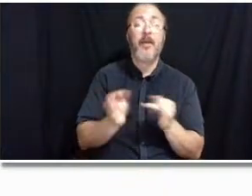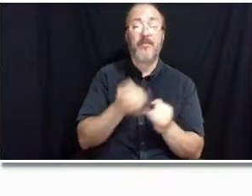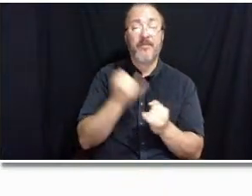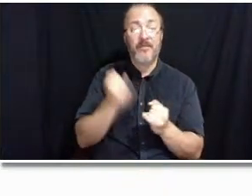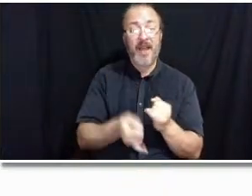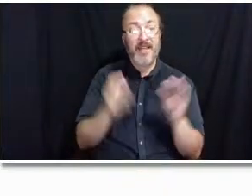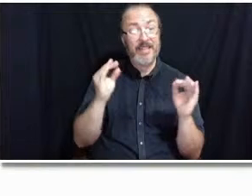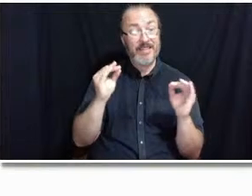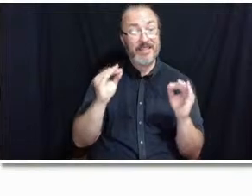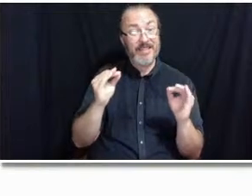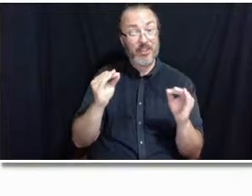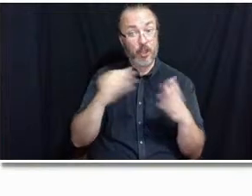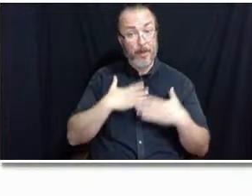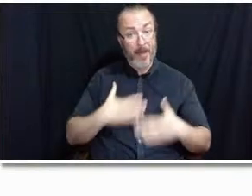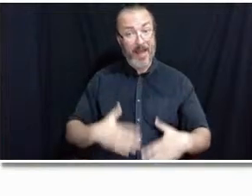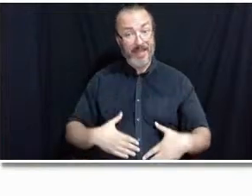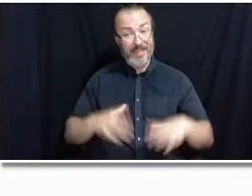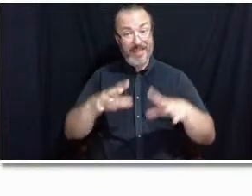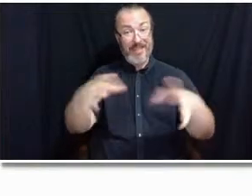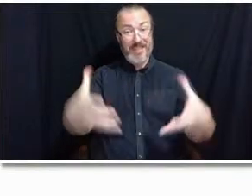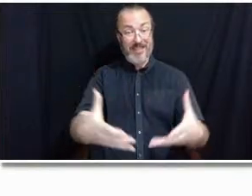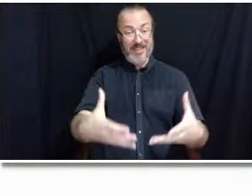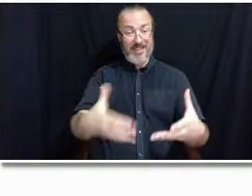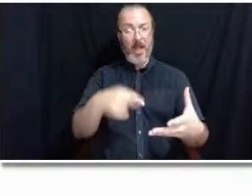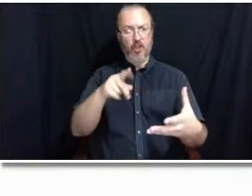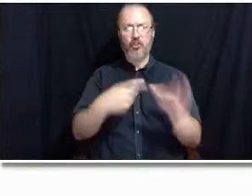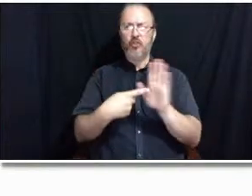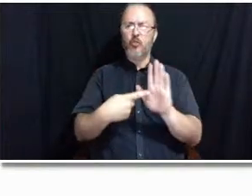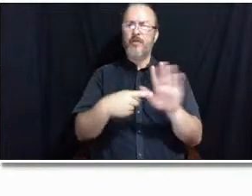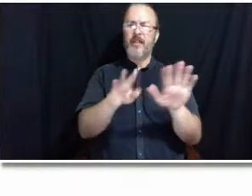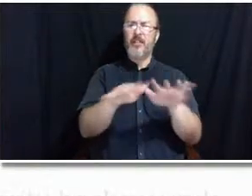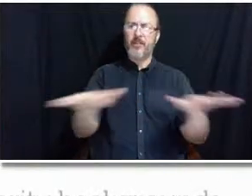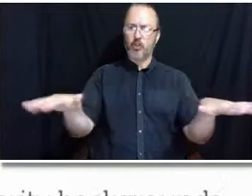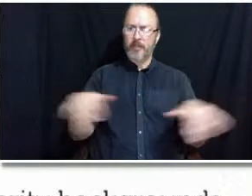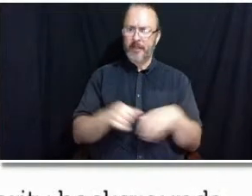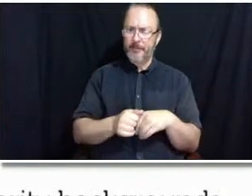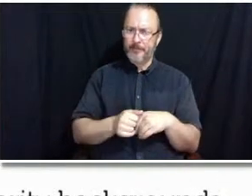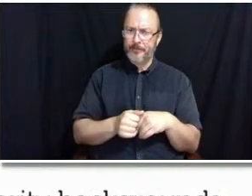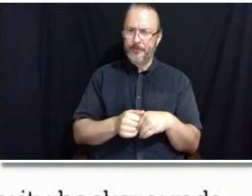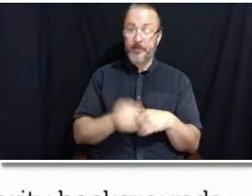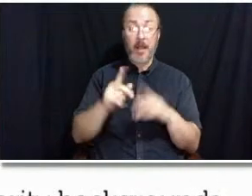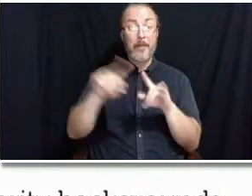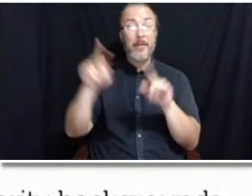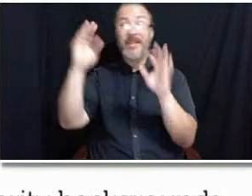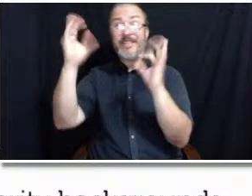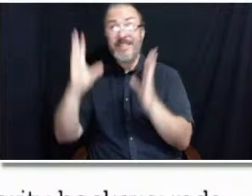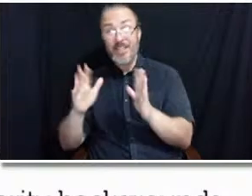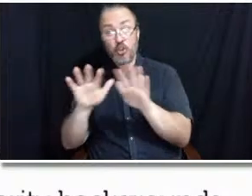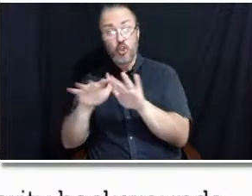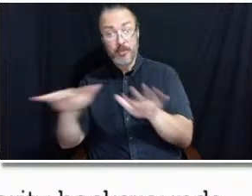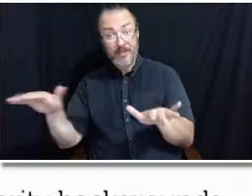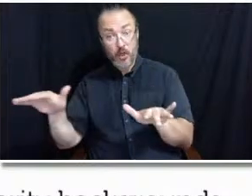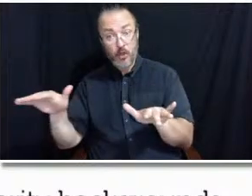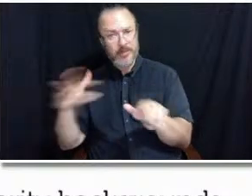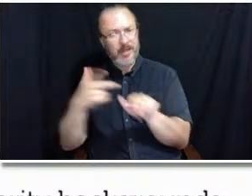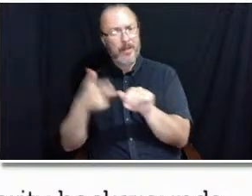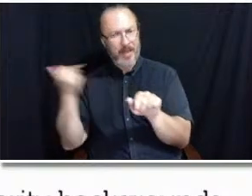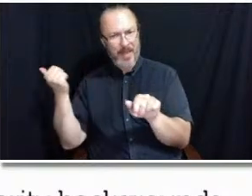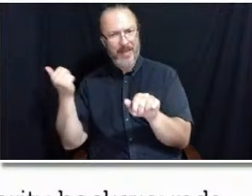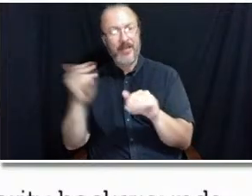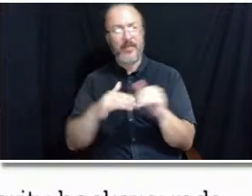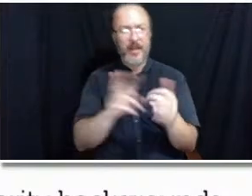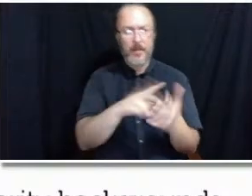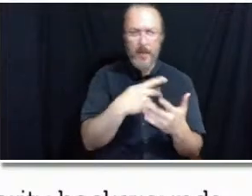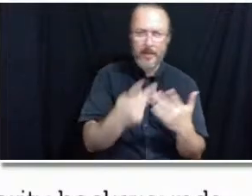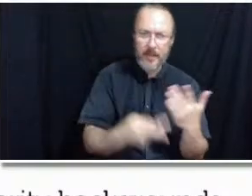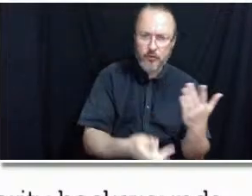corps enseignant doit refléter la diversité sociale. Toutefois, la diversité des enseignants est souvent en retard par